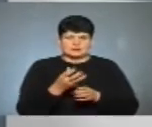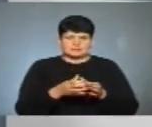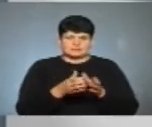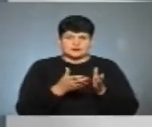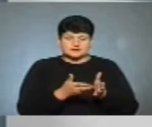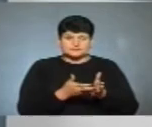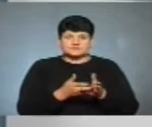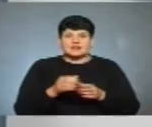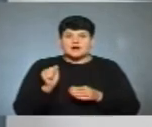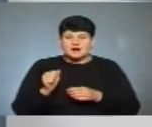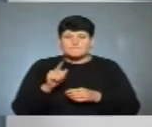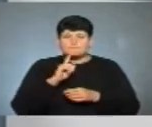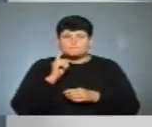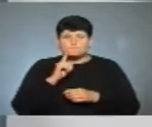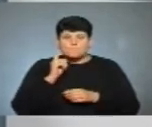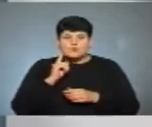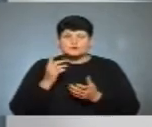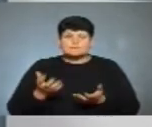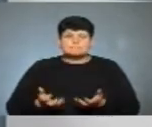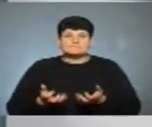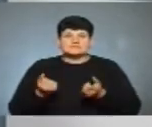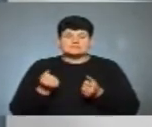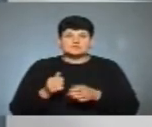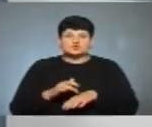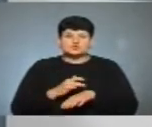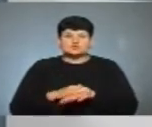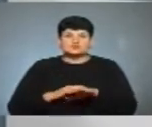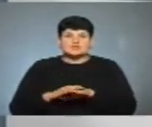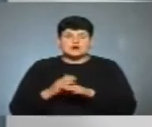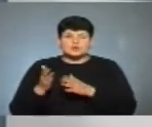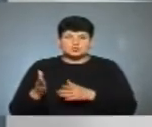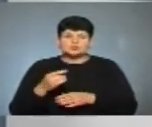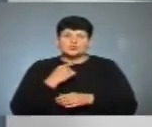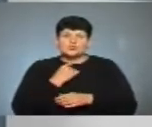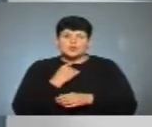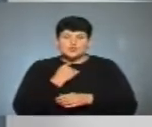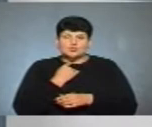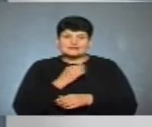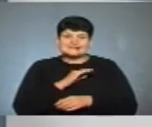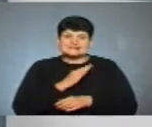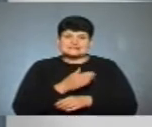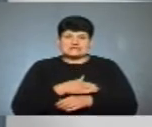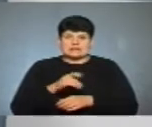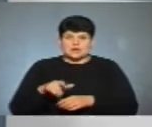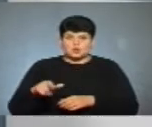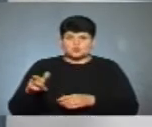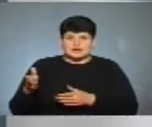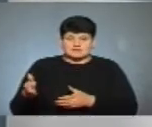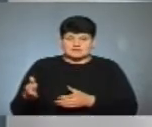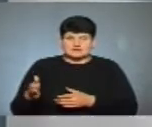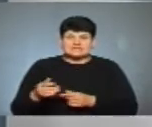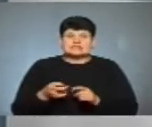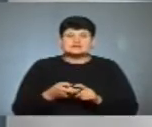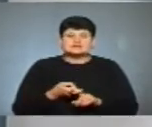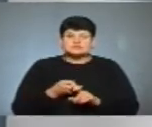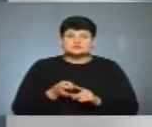більше. А от молодь підтримувала «Слугу народу», «Голос» і «Силу людей». І внаслідок